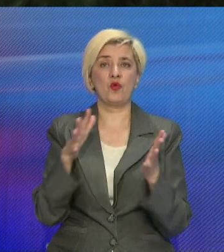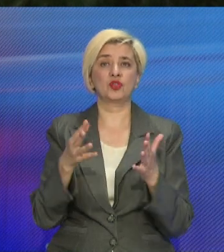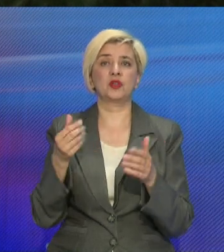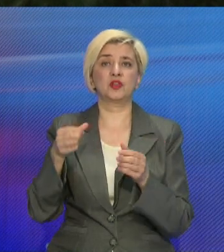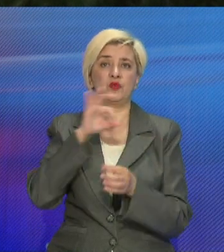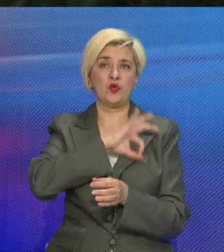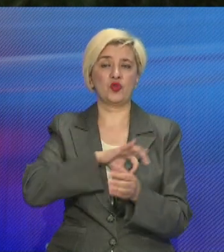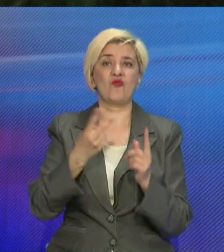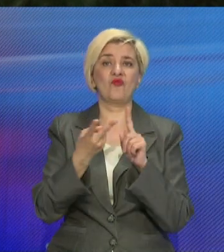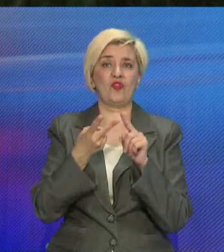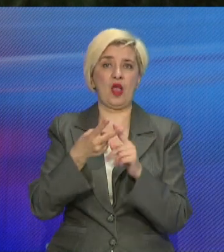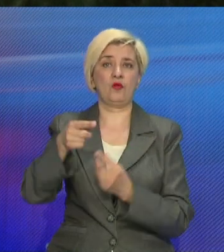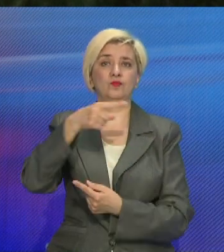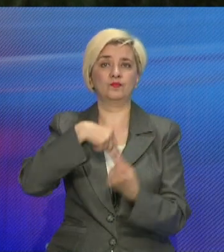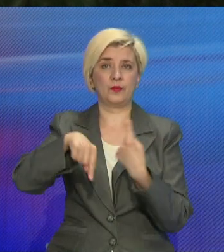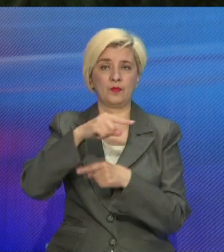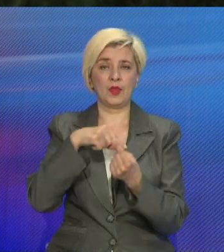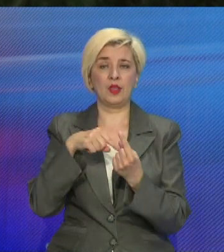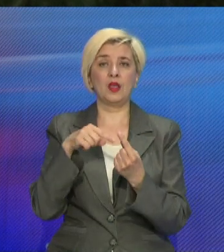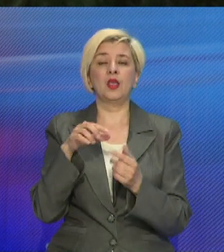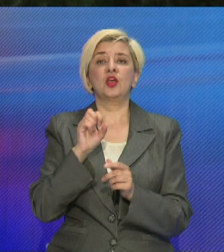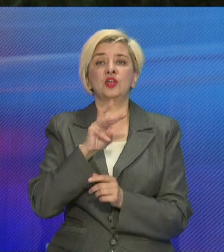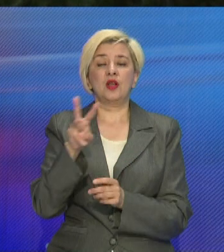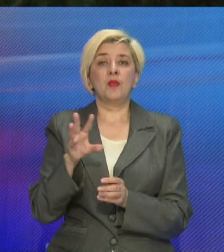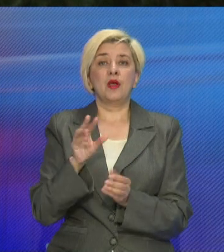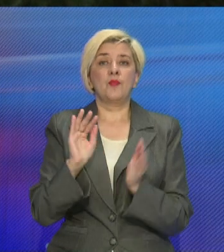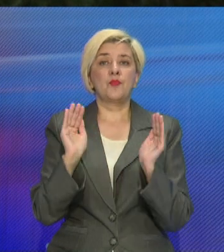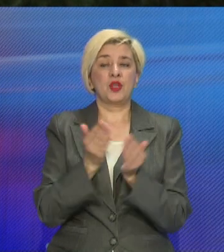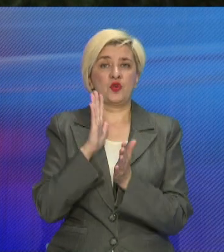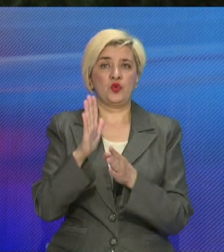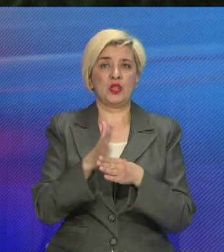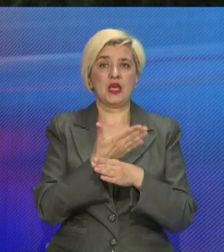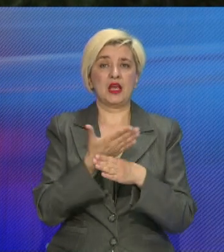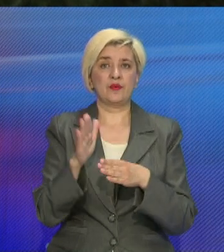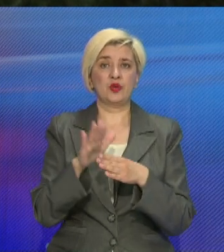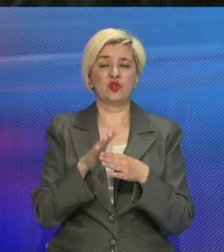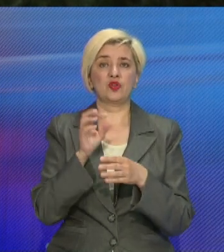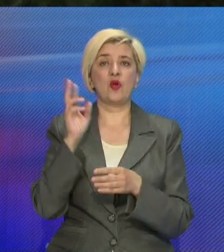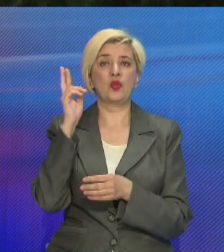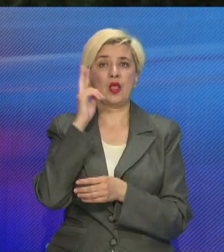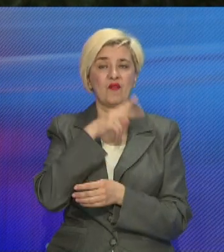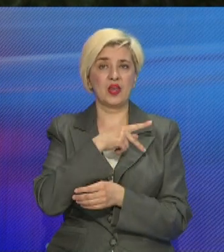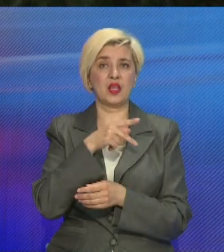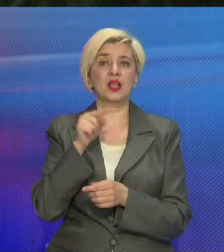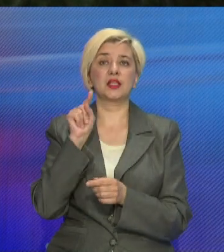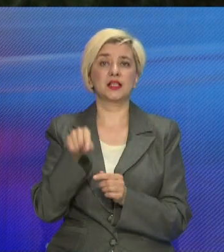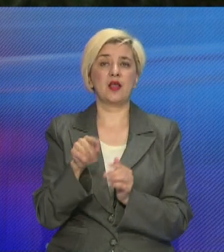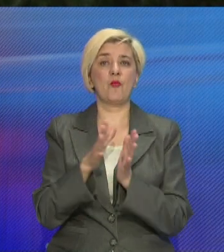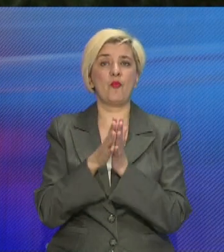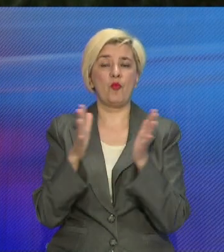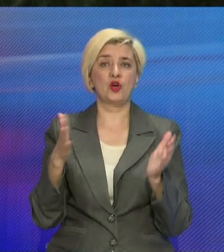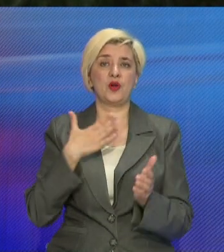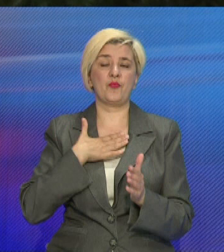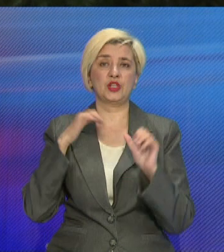задача. То есть, чем меньше его будет распределено неверно, тем больше